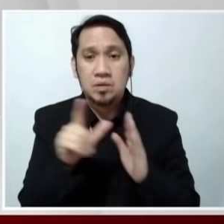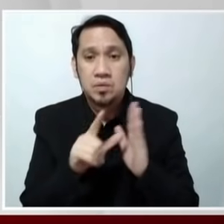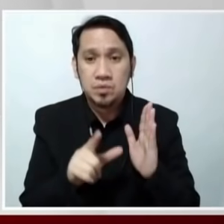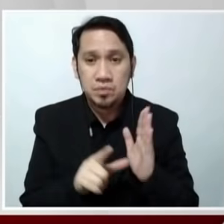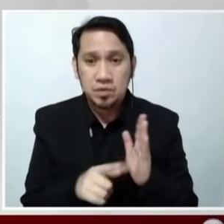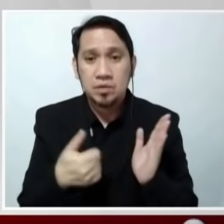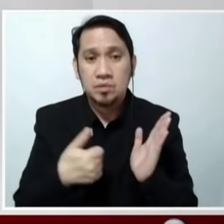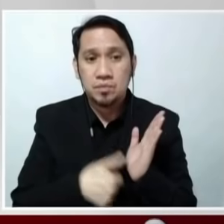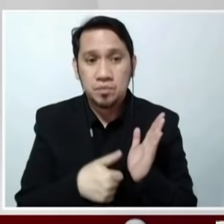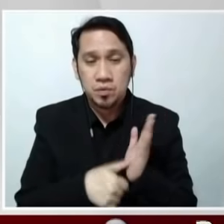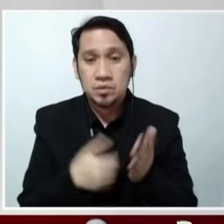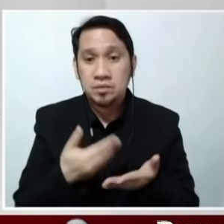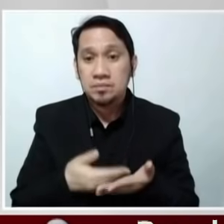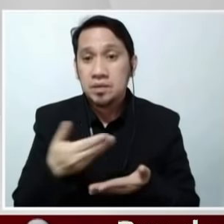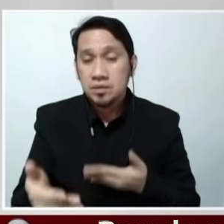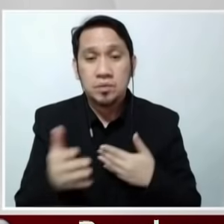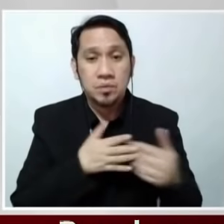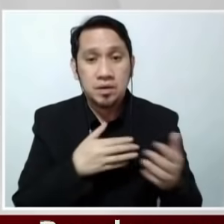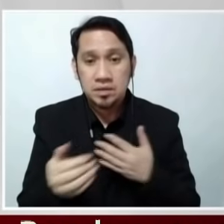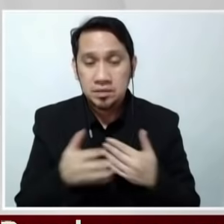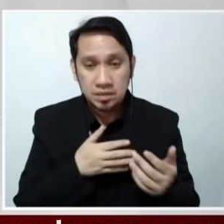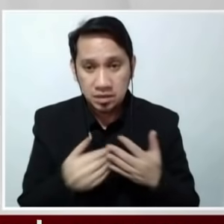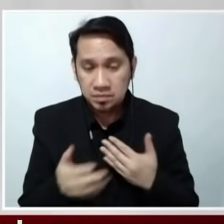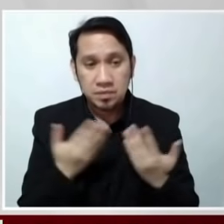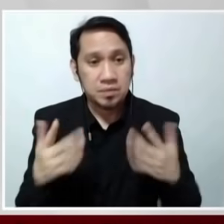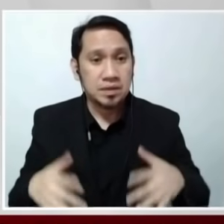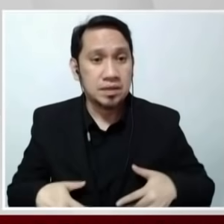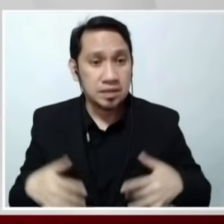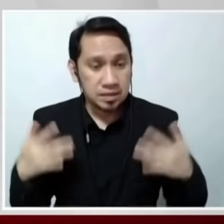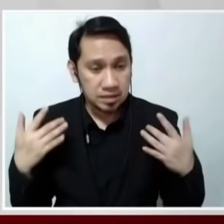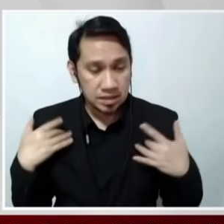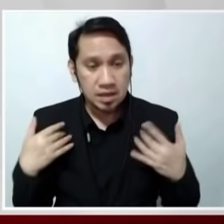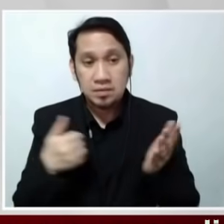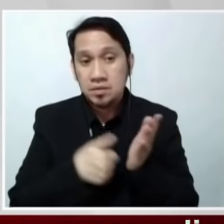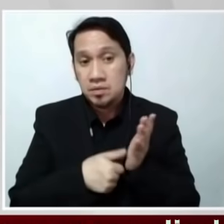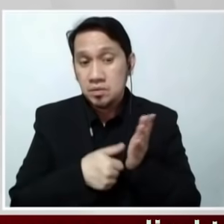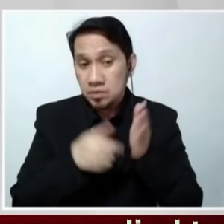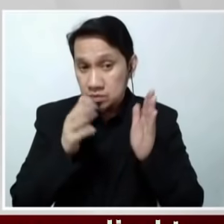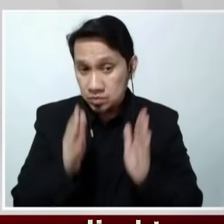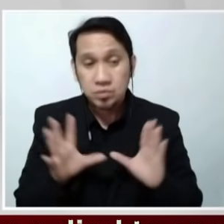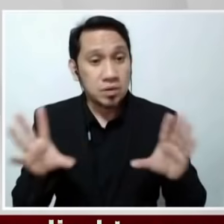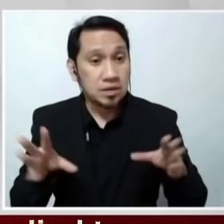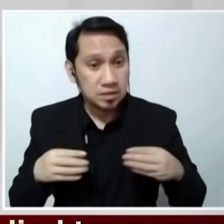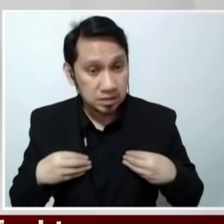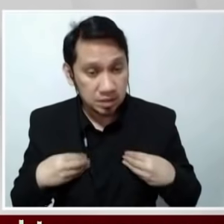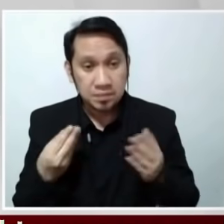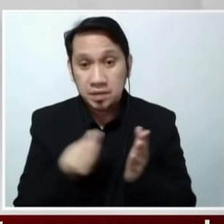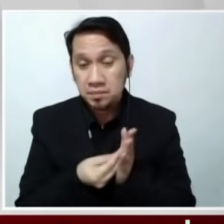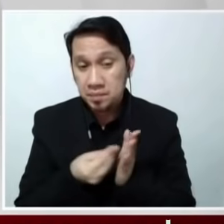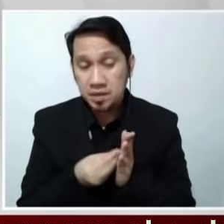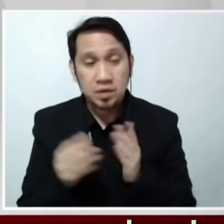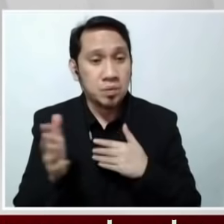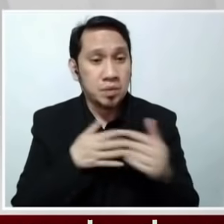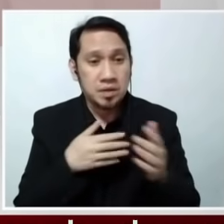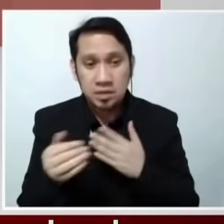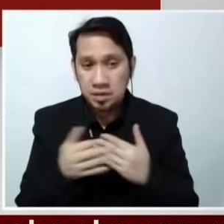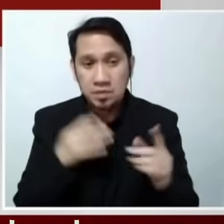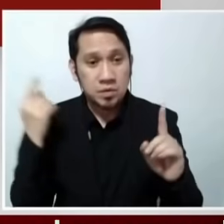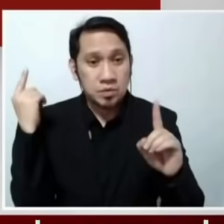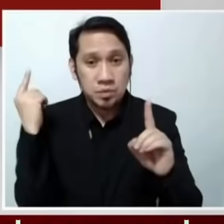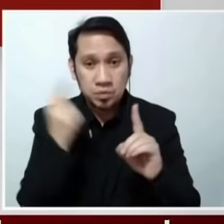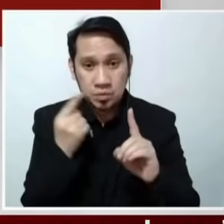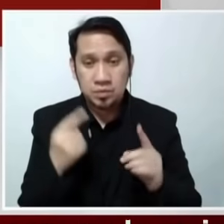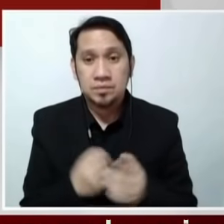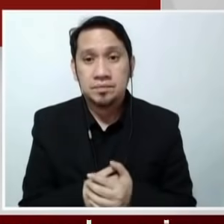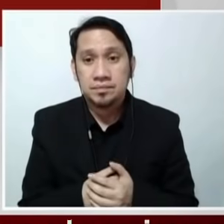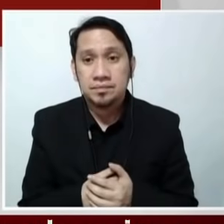vote buying. Ano pa man ang estado sa buhay ng botanteng tatanggap ng pera at kahit ano pa ang intensyon.